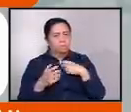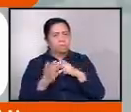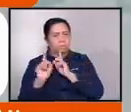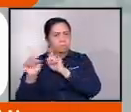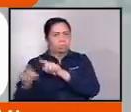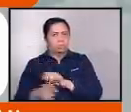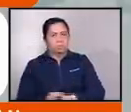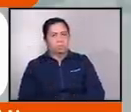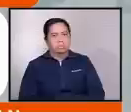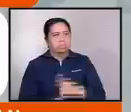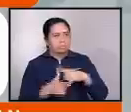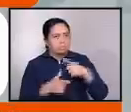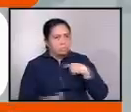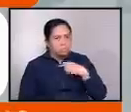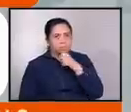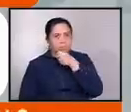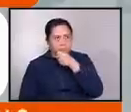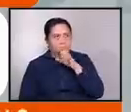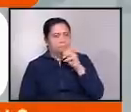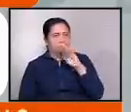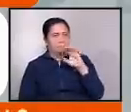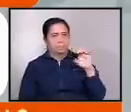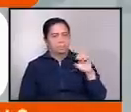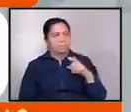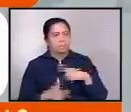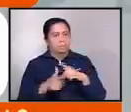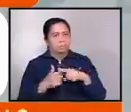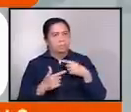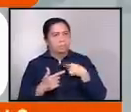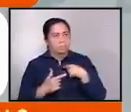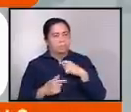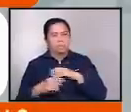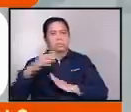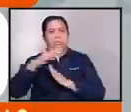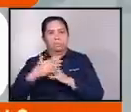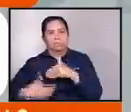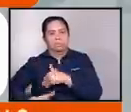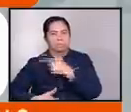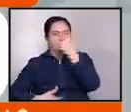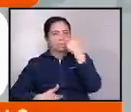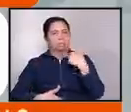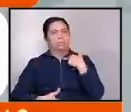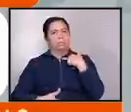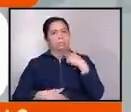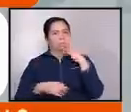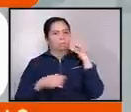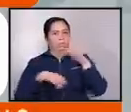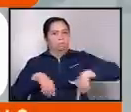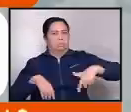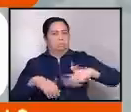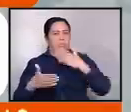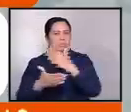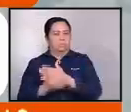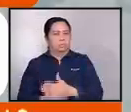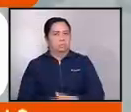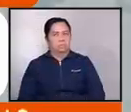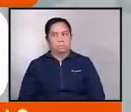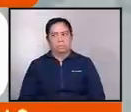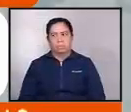doon. Tapos ako po yung MC. Okay. Tapos hindi na po ako umabot ng banko dahil 4 po kami nakabalik. Okay.